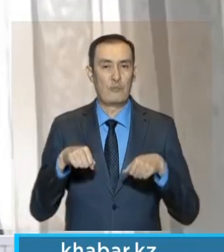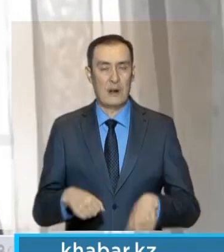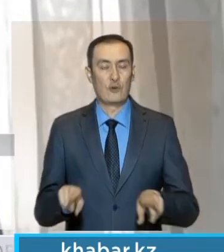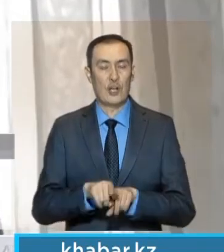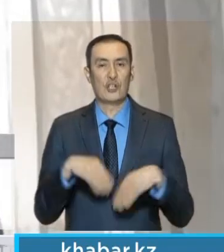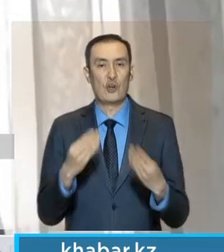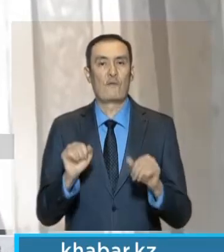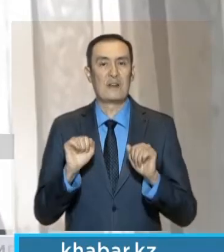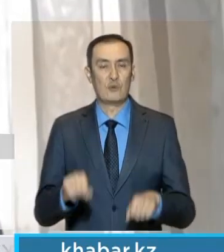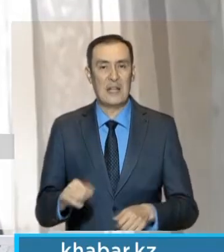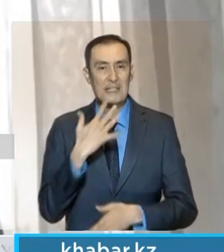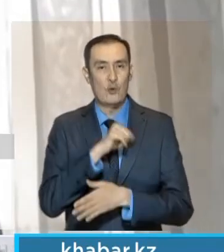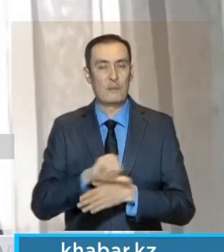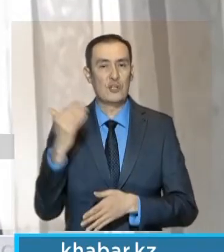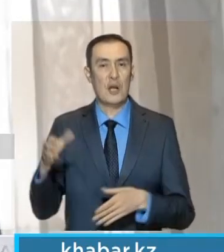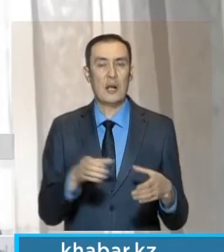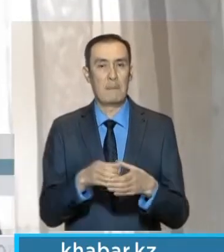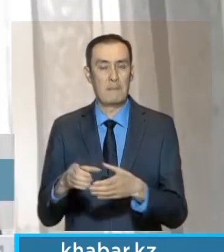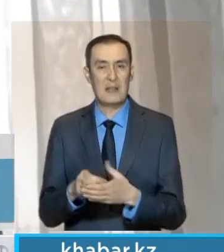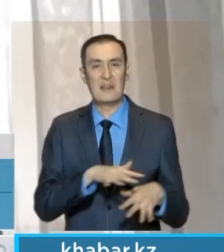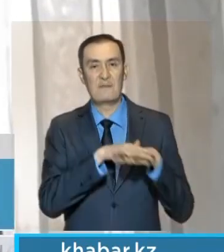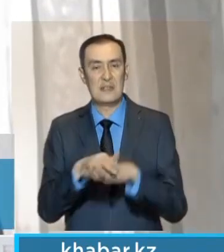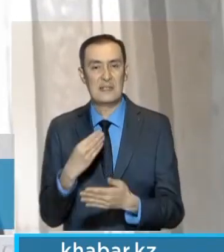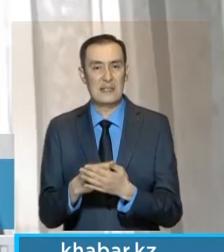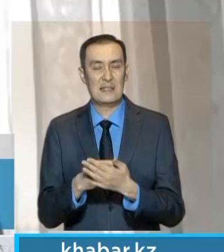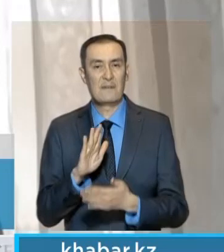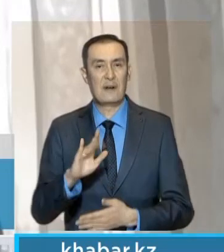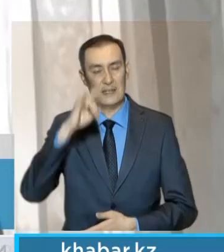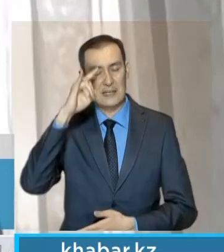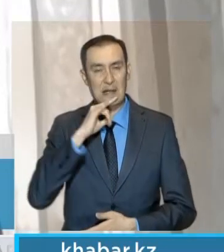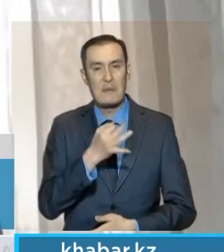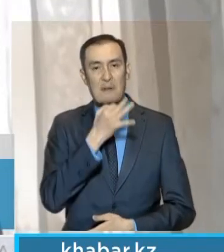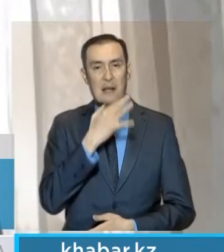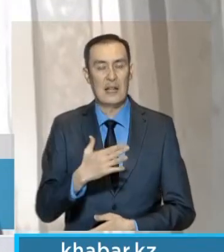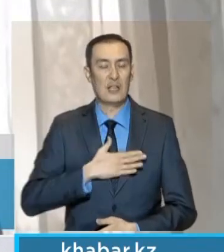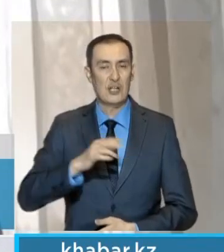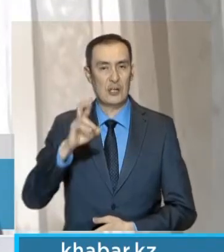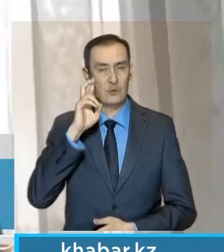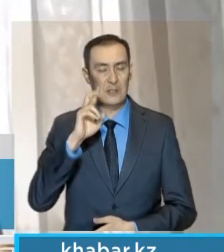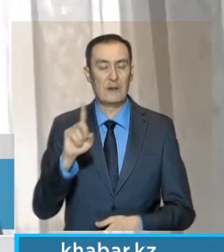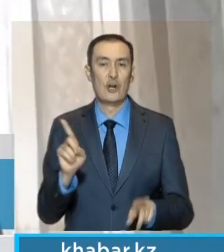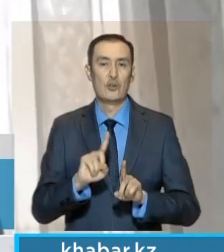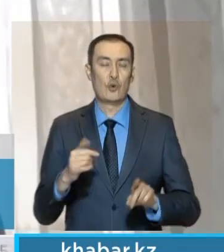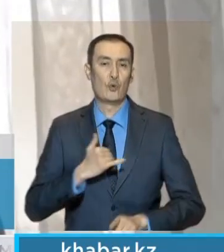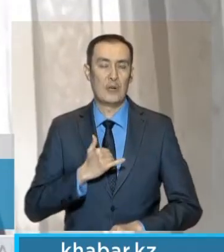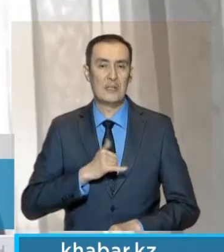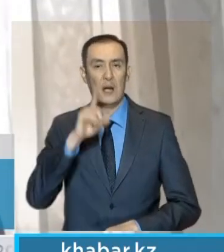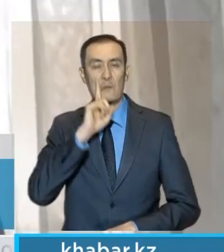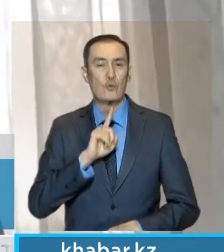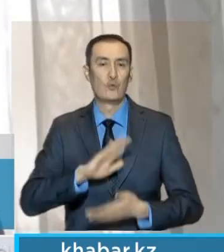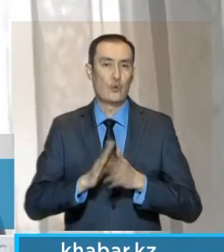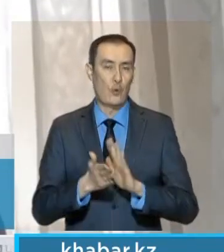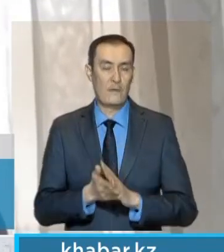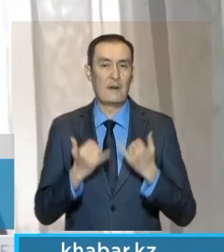даёт возможность для зарубежных компаний вливать свои инвестиции в Казахстан привлекательна для них наша страна и тем что здесь создаются хорошие